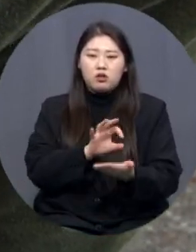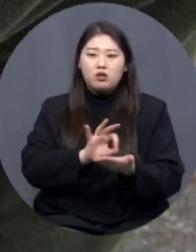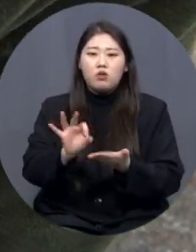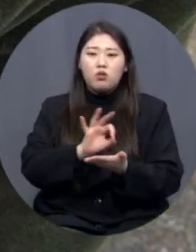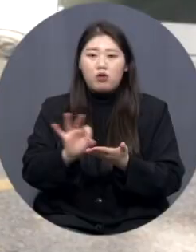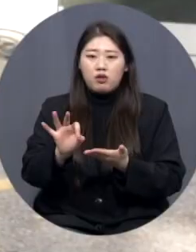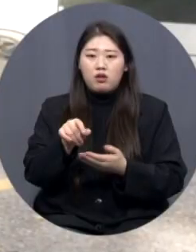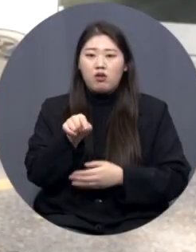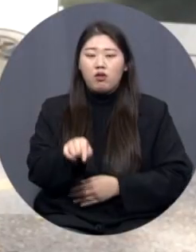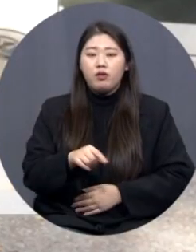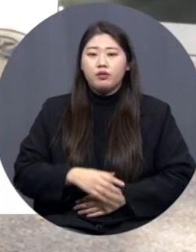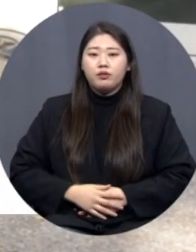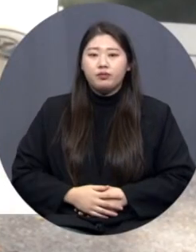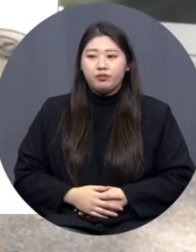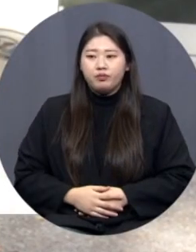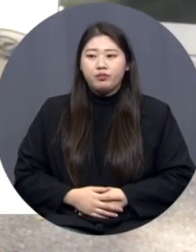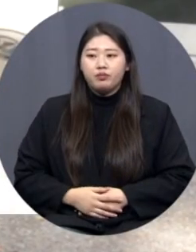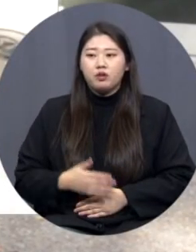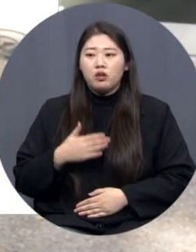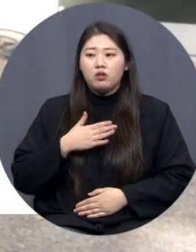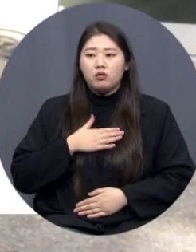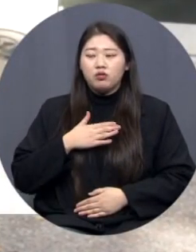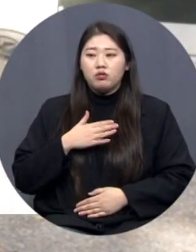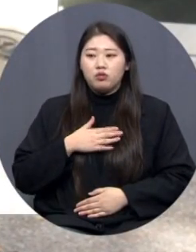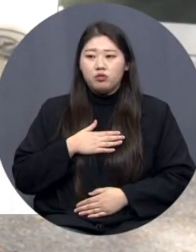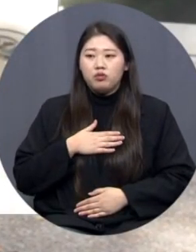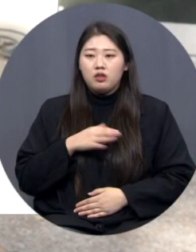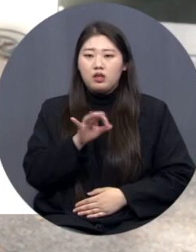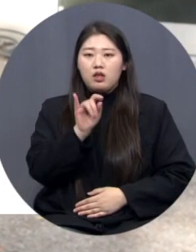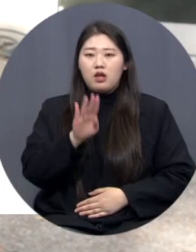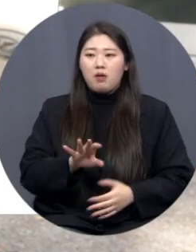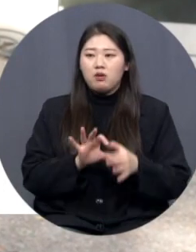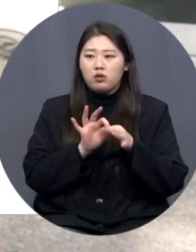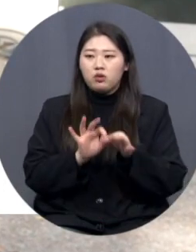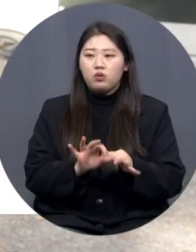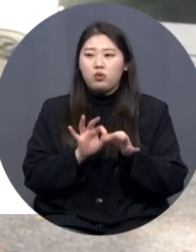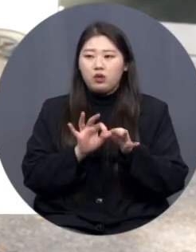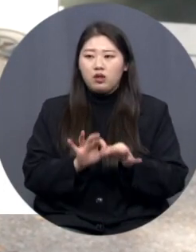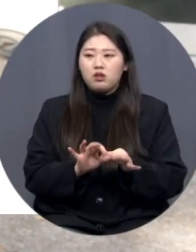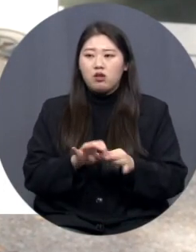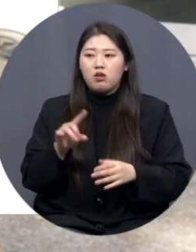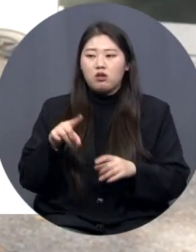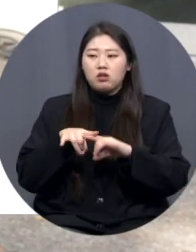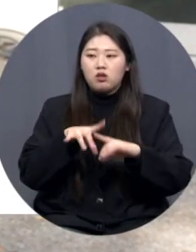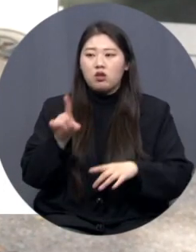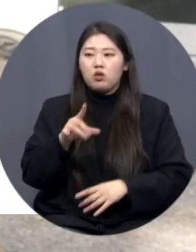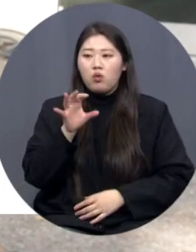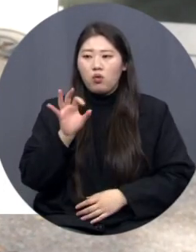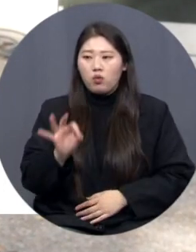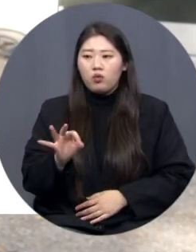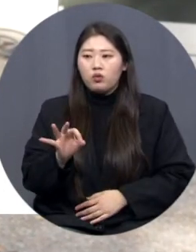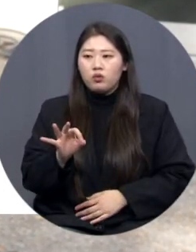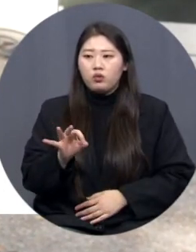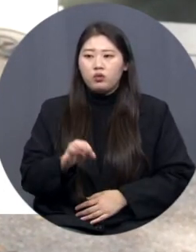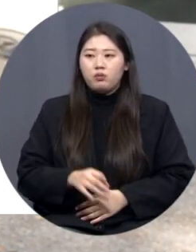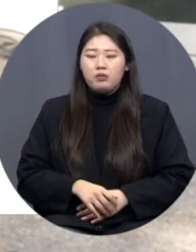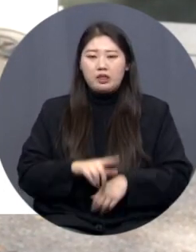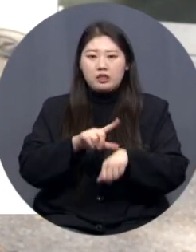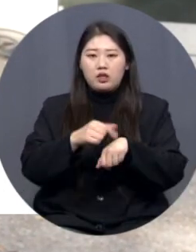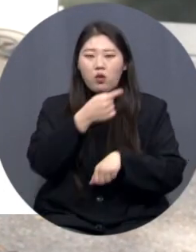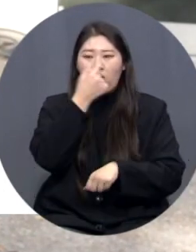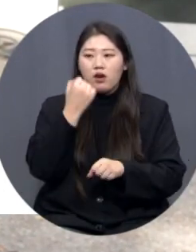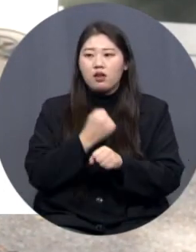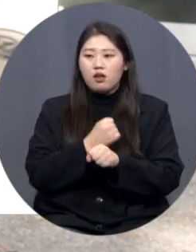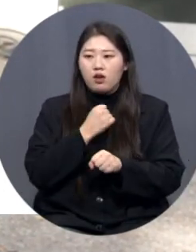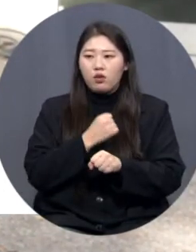것입니다. We found the cheapest hours for where the users can charge, and we do that automatically.